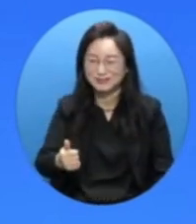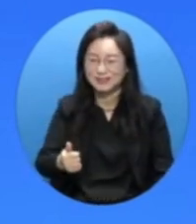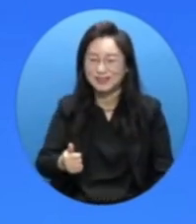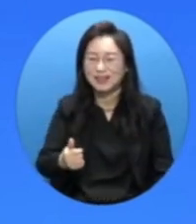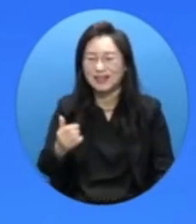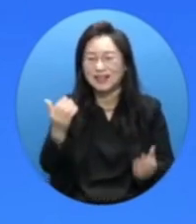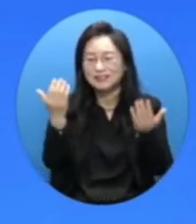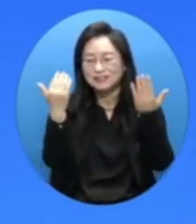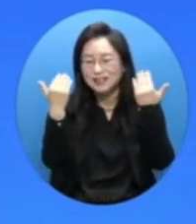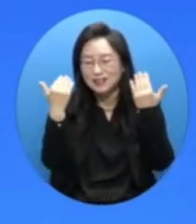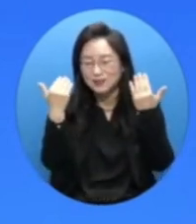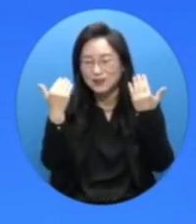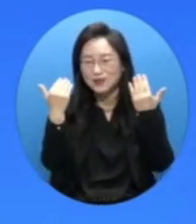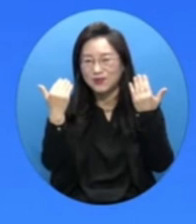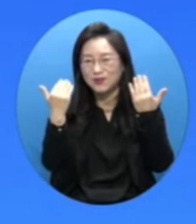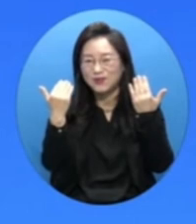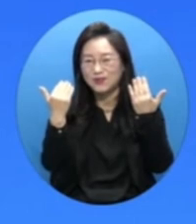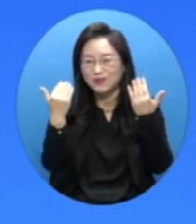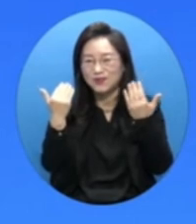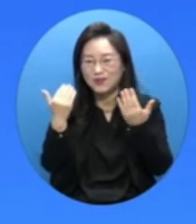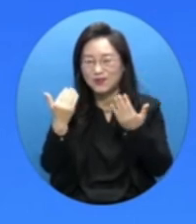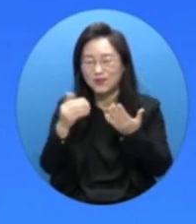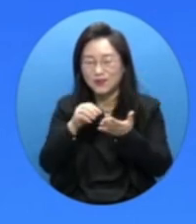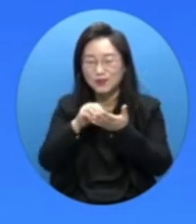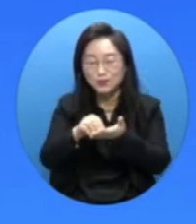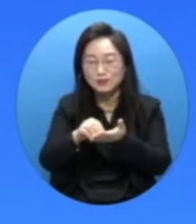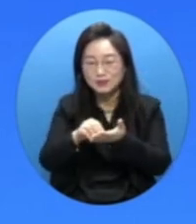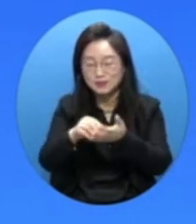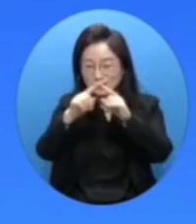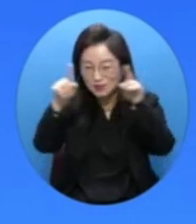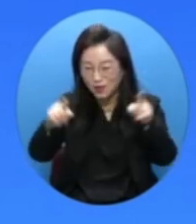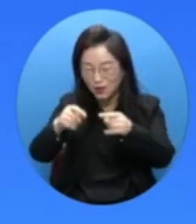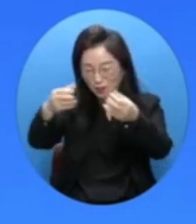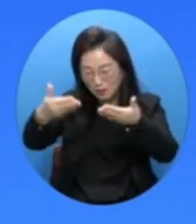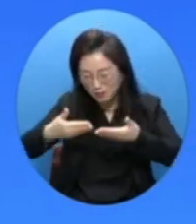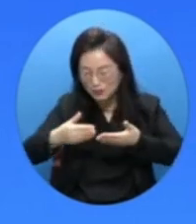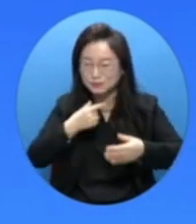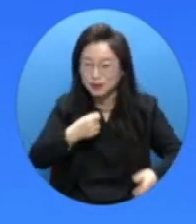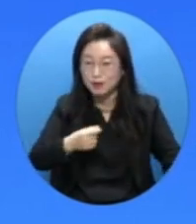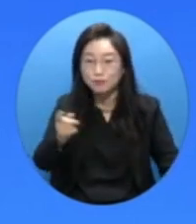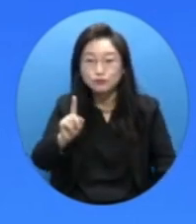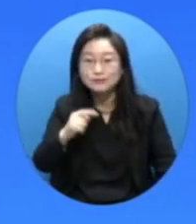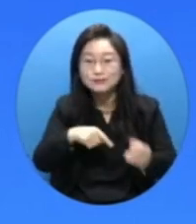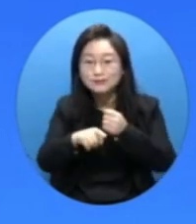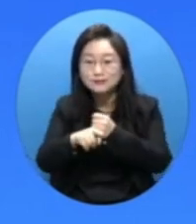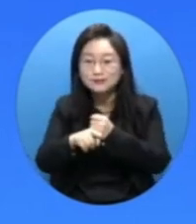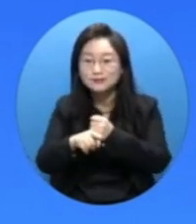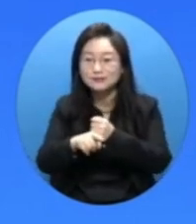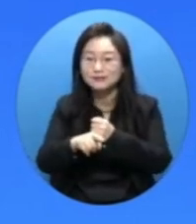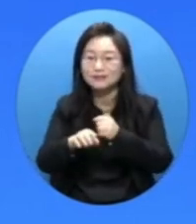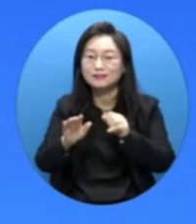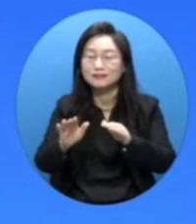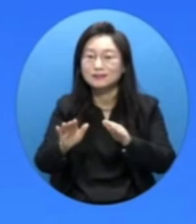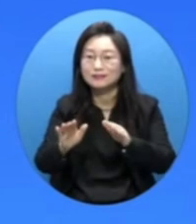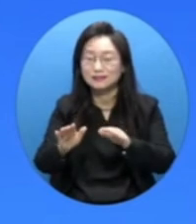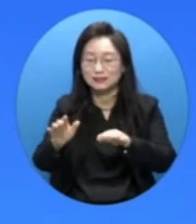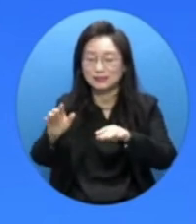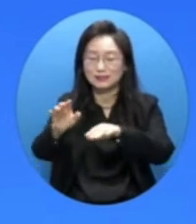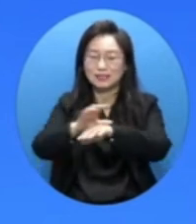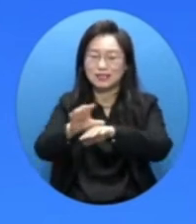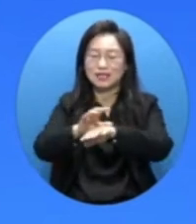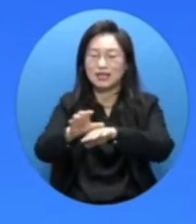통지서를 받는게 꿈입니다 무슨 말인고 하니 우리나라이 그 전산시스템이